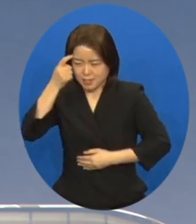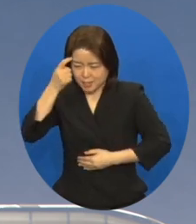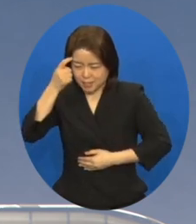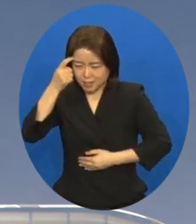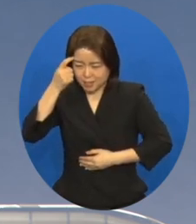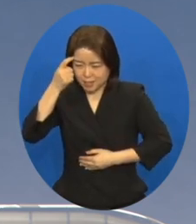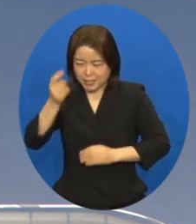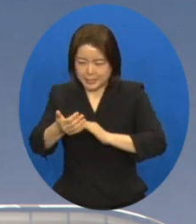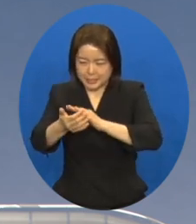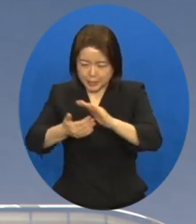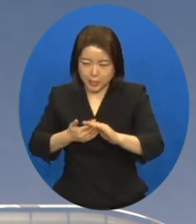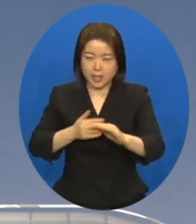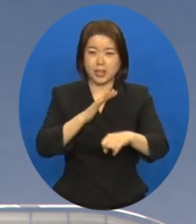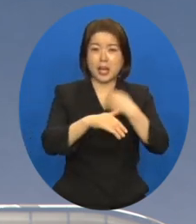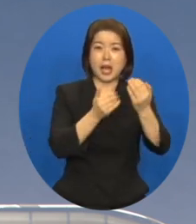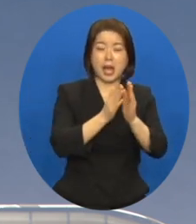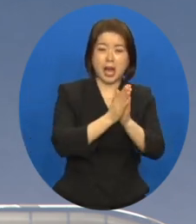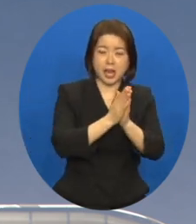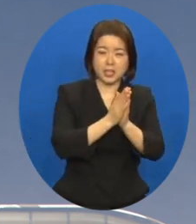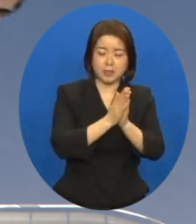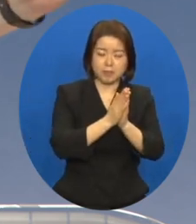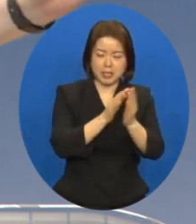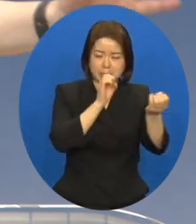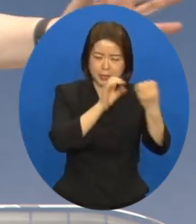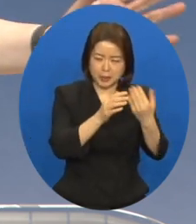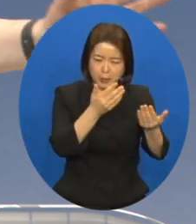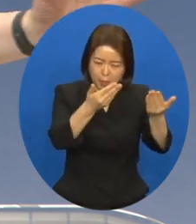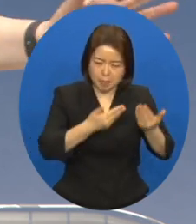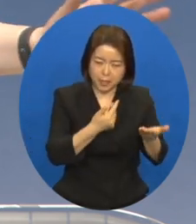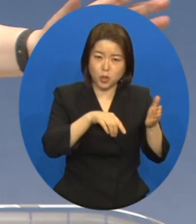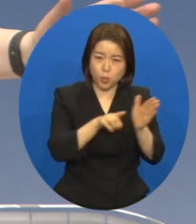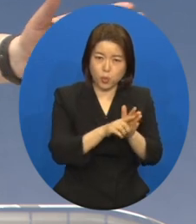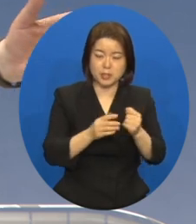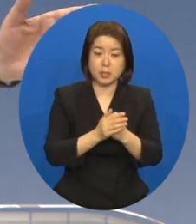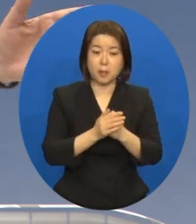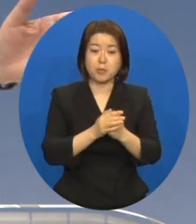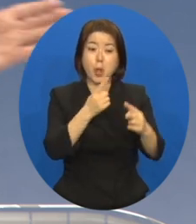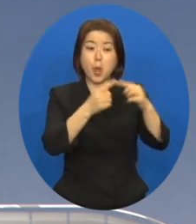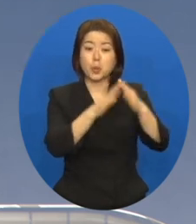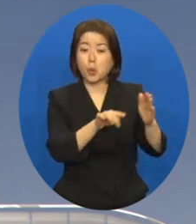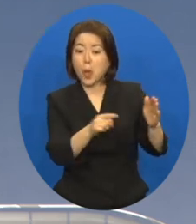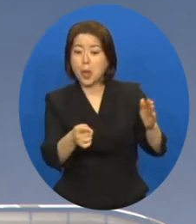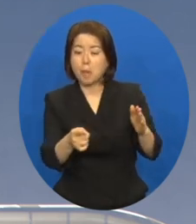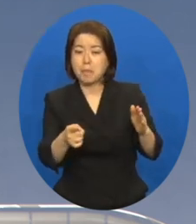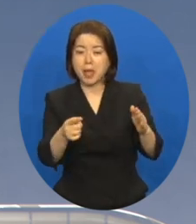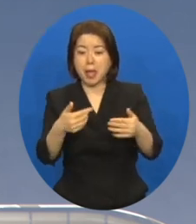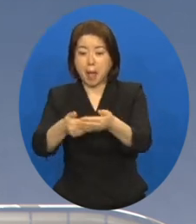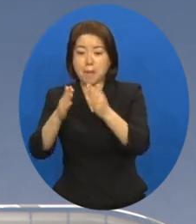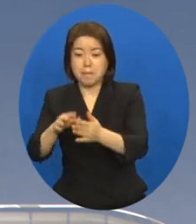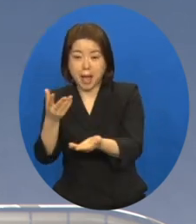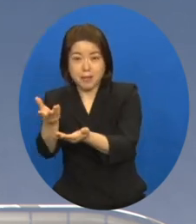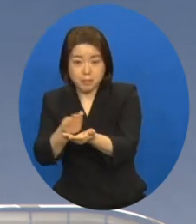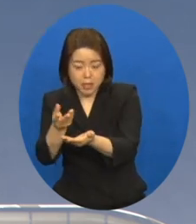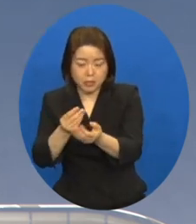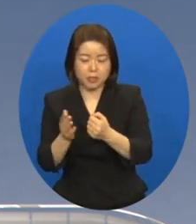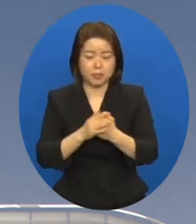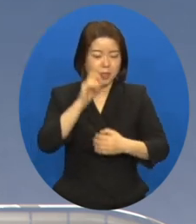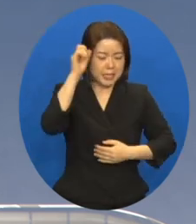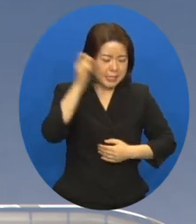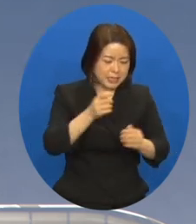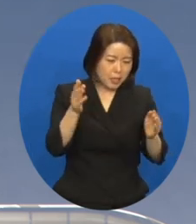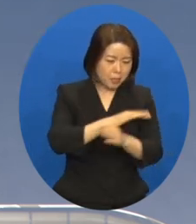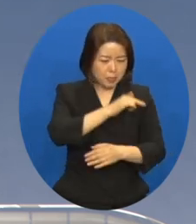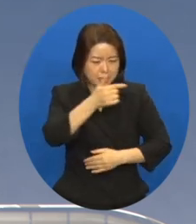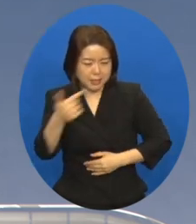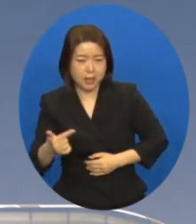받으려고 기도원에 가는 마음으로 그 교회 옆에 있는 여관에 방을 잡아놓고 그리고는 새벽부터 저녁까지 교회